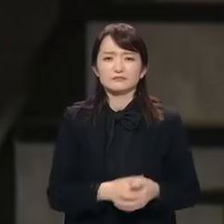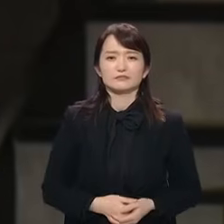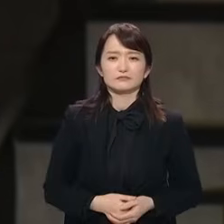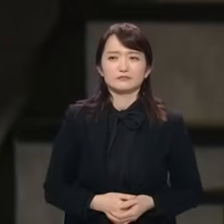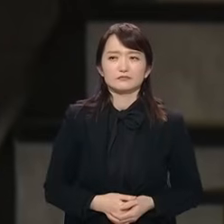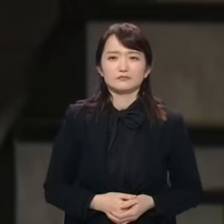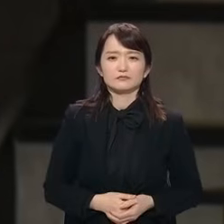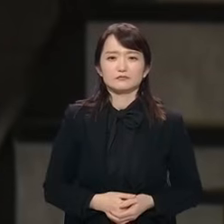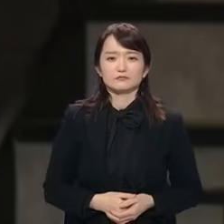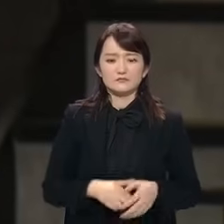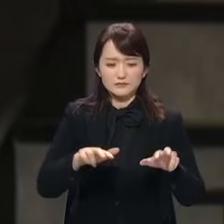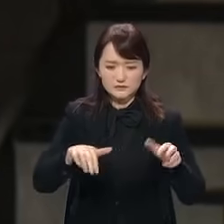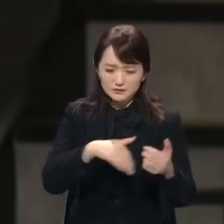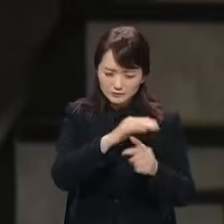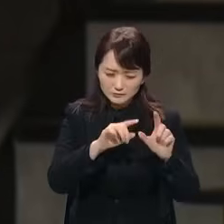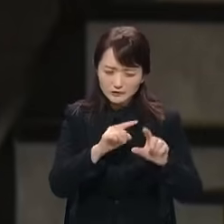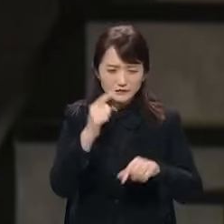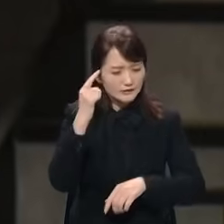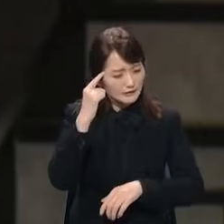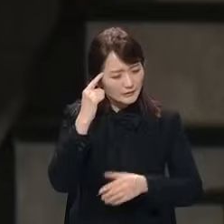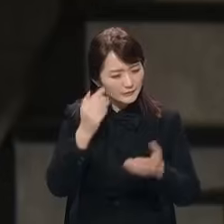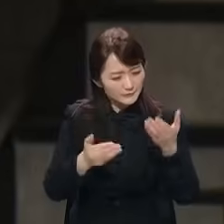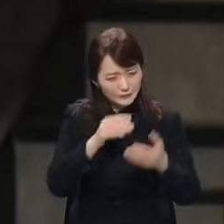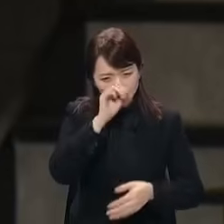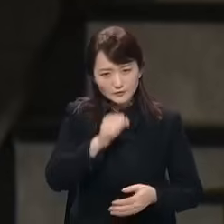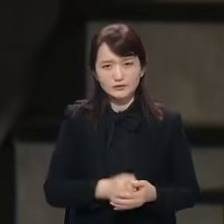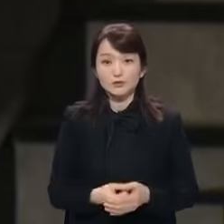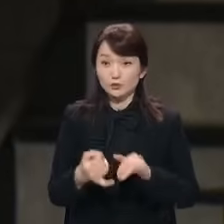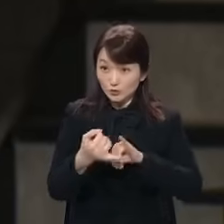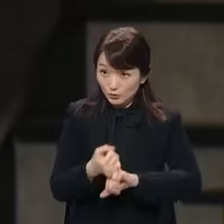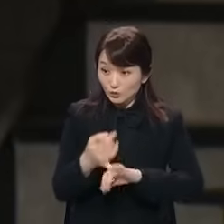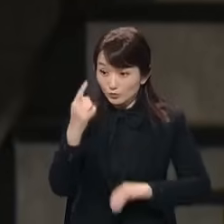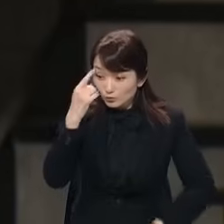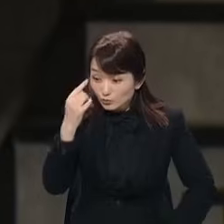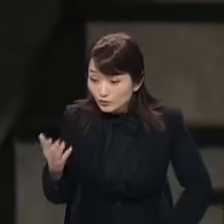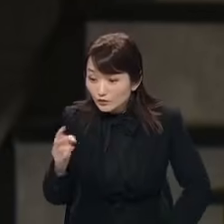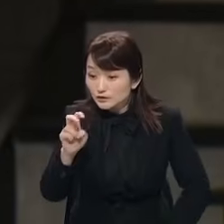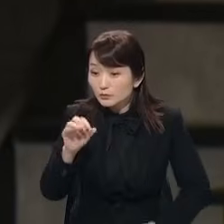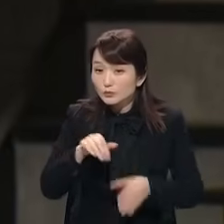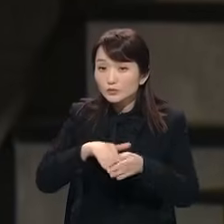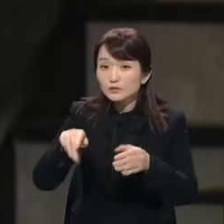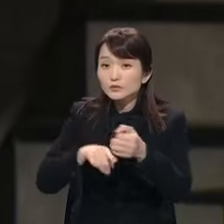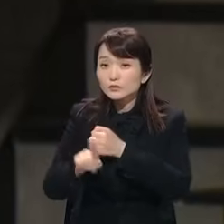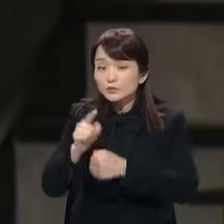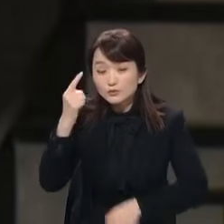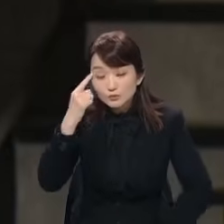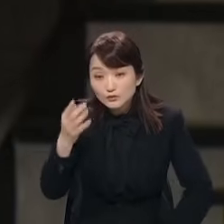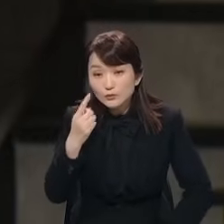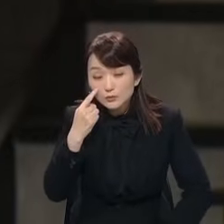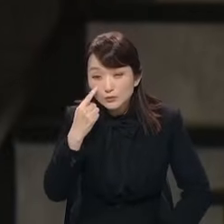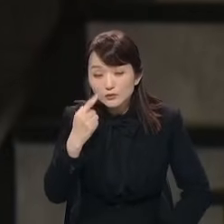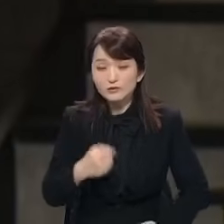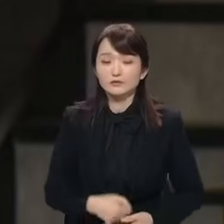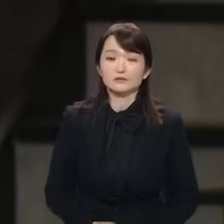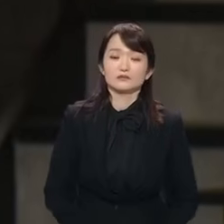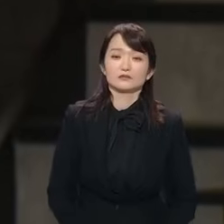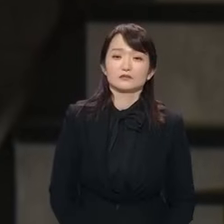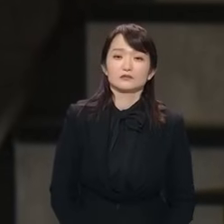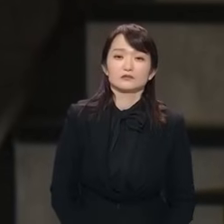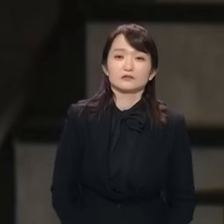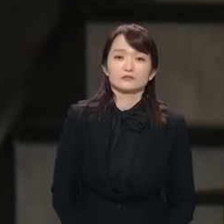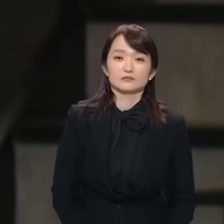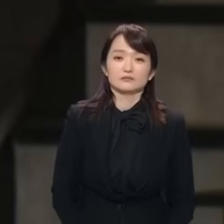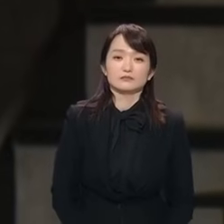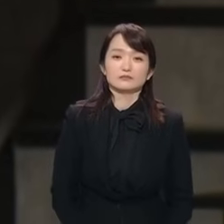현실적으로 좀 생각을 하시는 것이 좋은데 꼭 물어보십시오 왜 20만을 갖다가 보내야 되는지 논리적인 이유를 한번 들어 보시는게 좋을 것